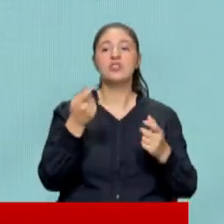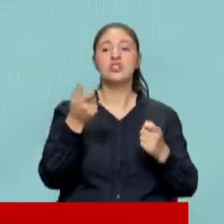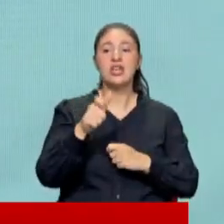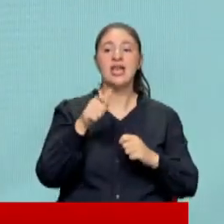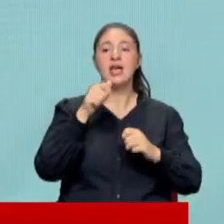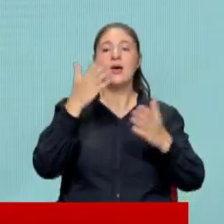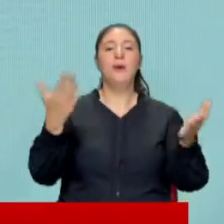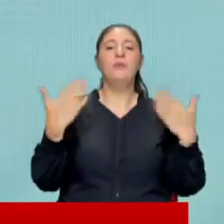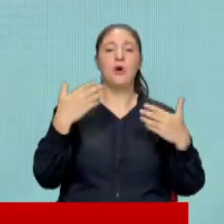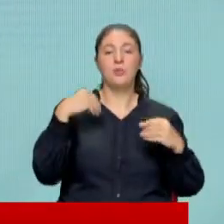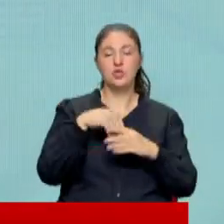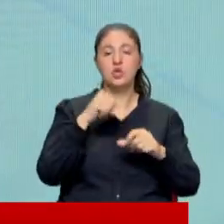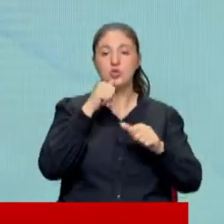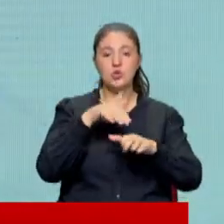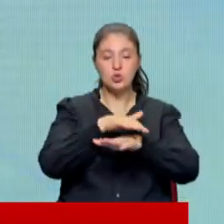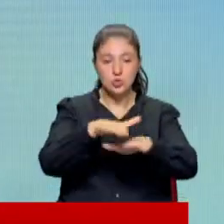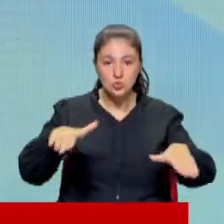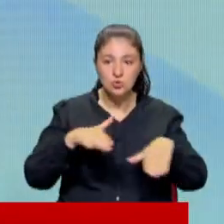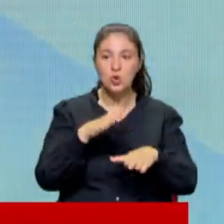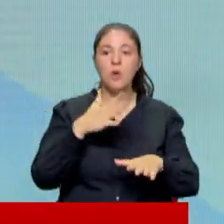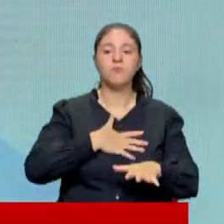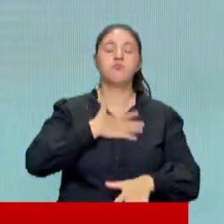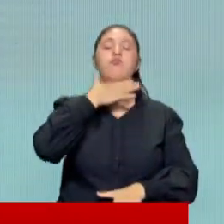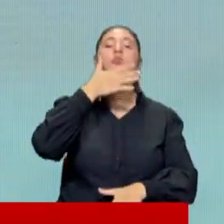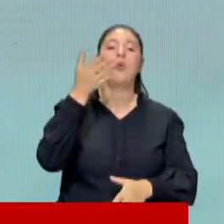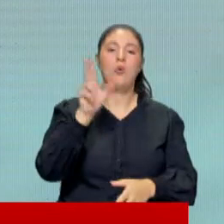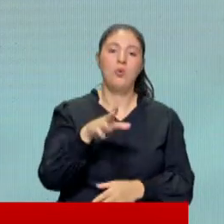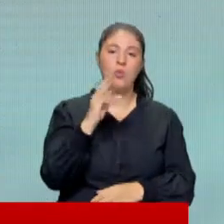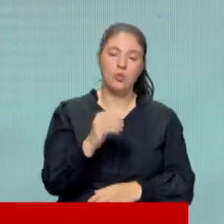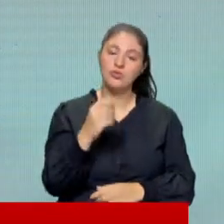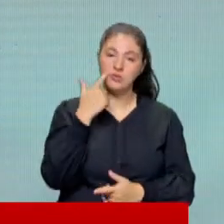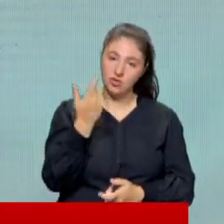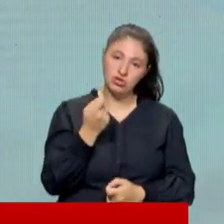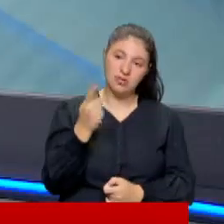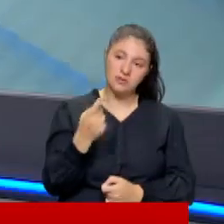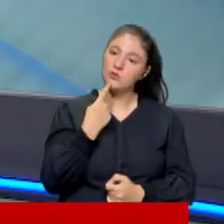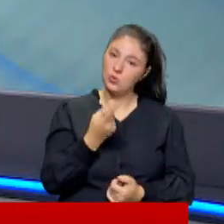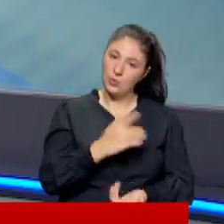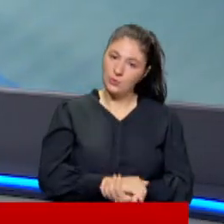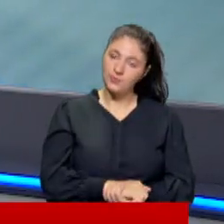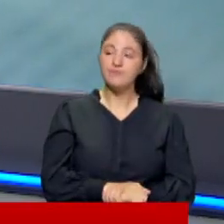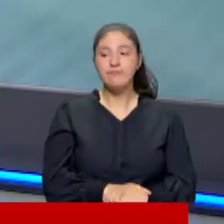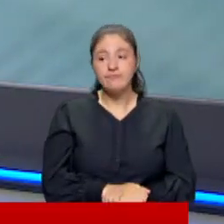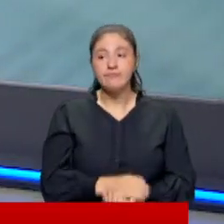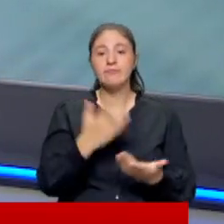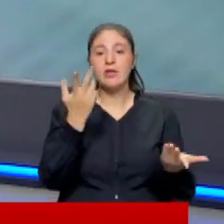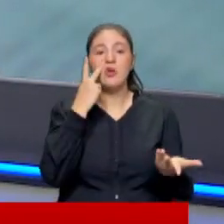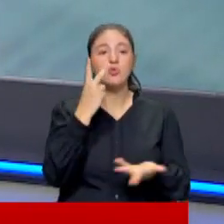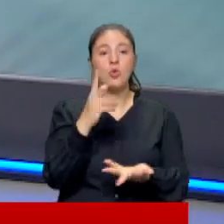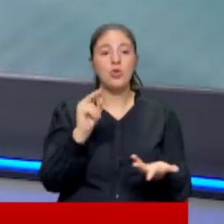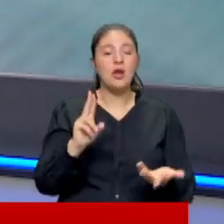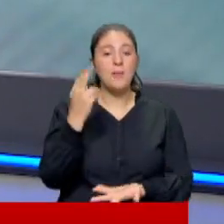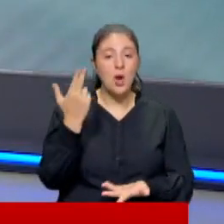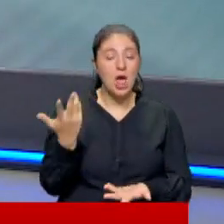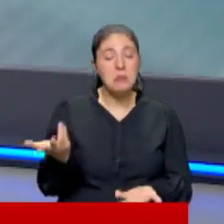için girdikleri gölet ve kanallarda boğularak öldüğüne dikkat çekti diyor. Ne kadar yansıyor ölüm